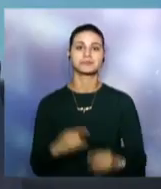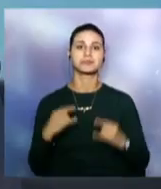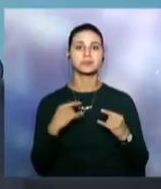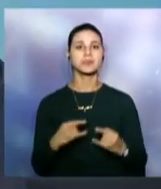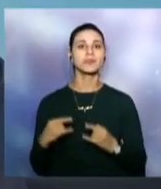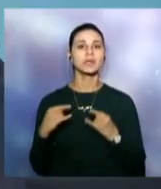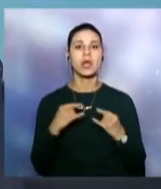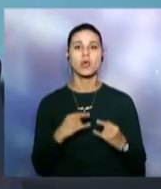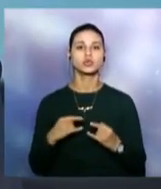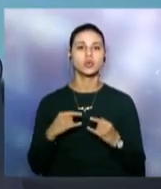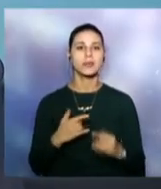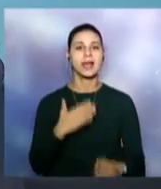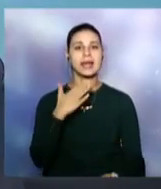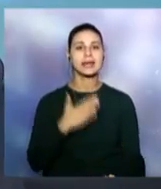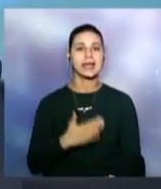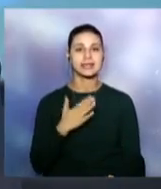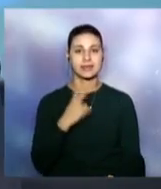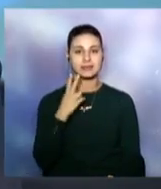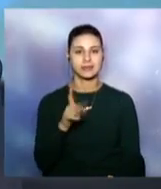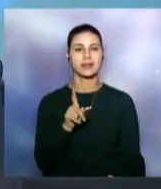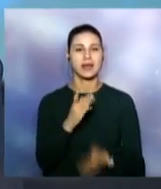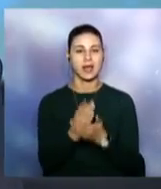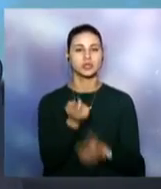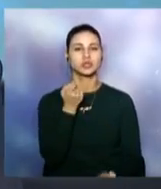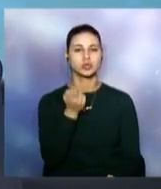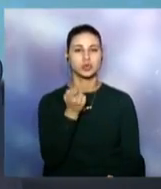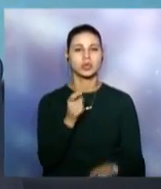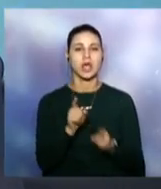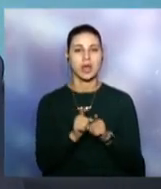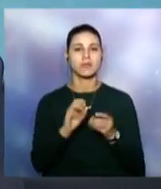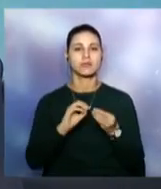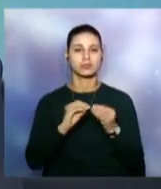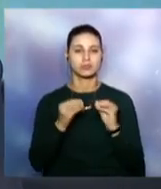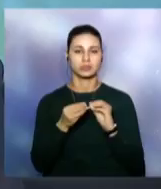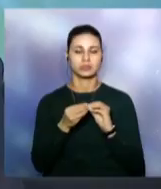ეხოლოგიური და რენტგენოლოგიური კვლევები დაუდგინდება, რა არის რაღაც წერე ლაპარასკოპიული